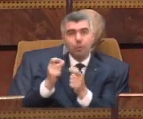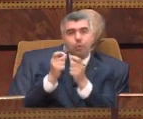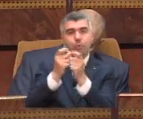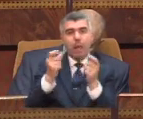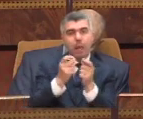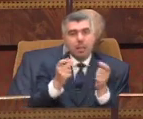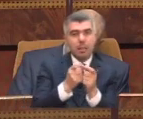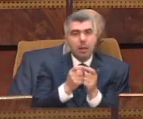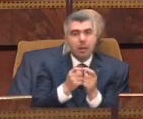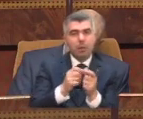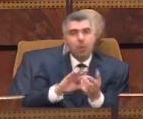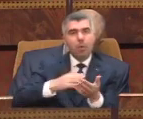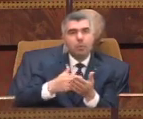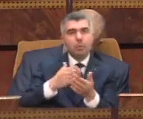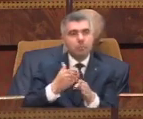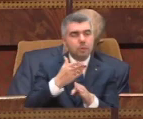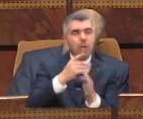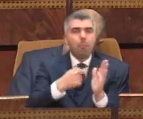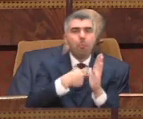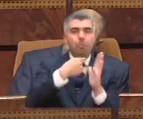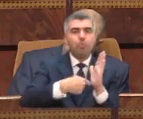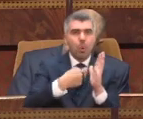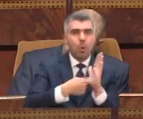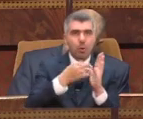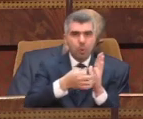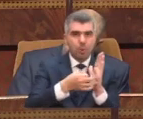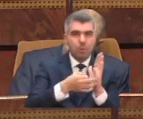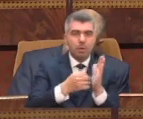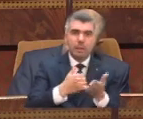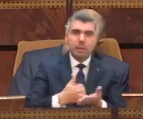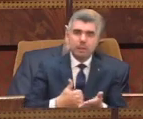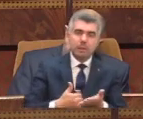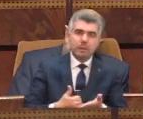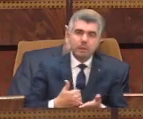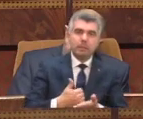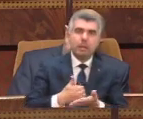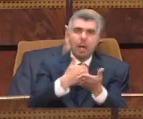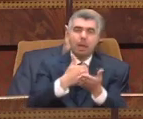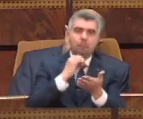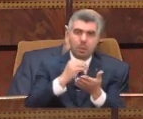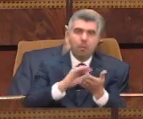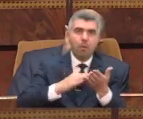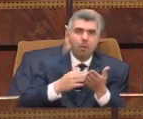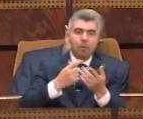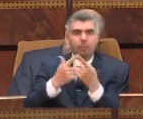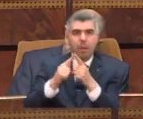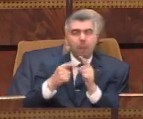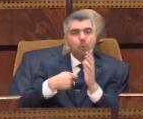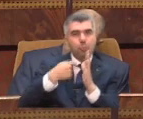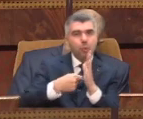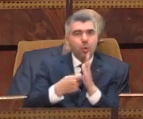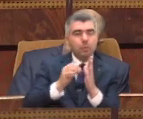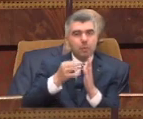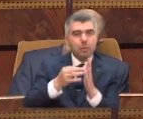انا سعيد الوطني يدخل في مشاريع كبيره وحتى هو غادي يدعم من من فهاد يكون